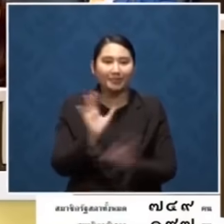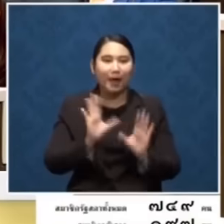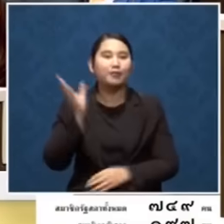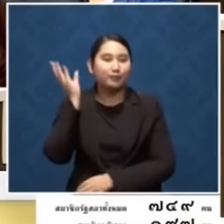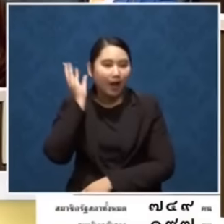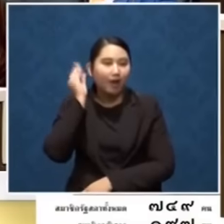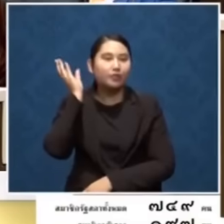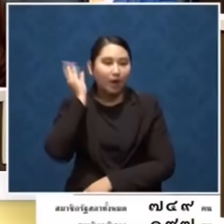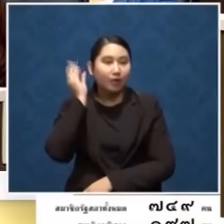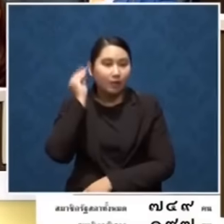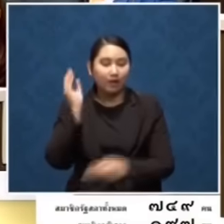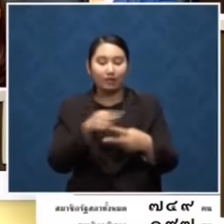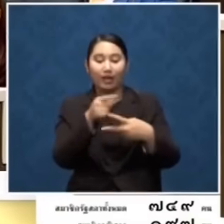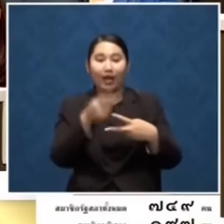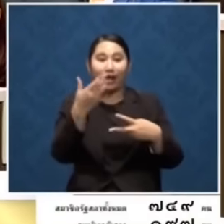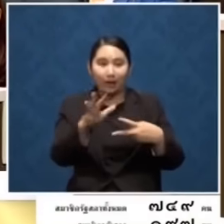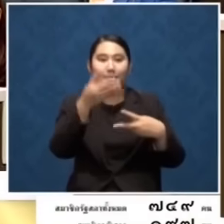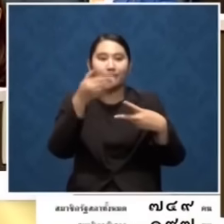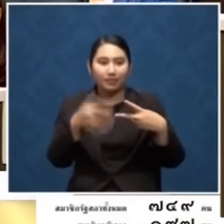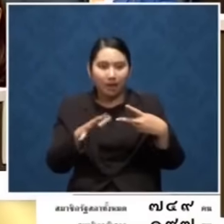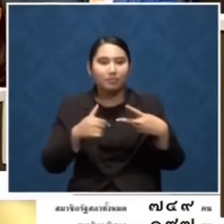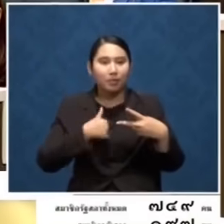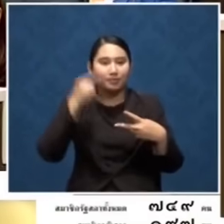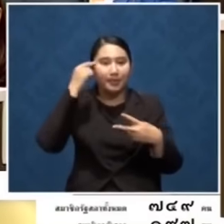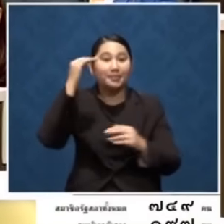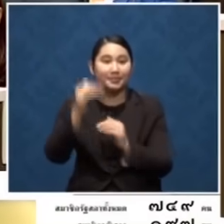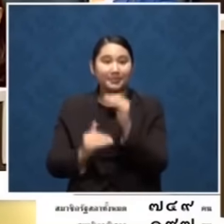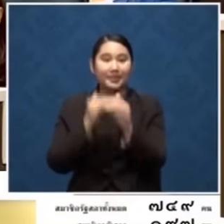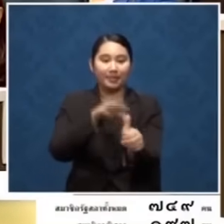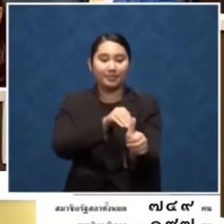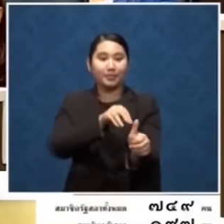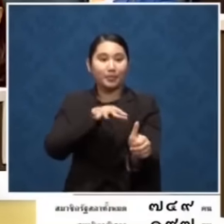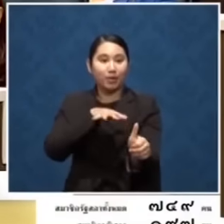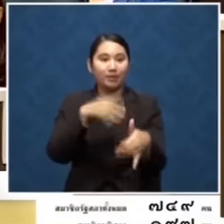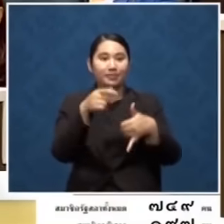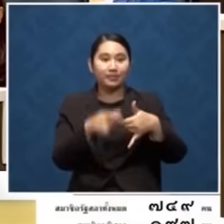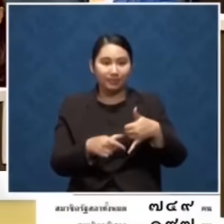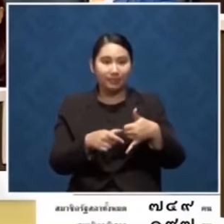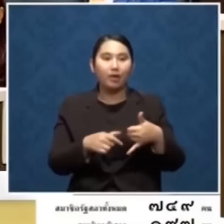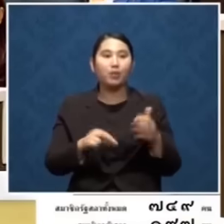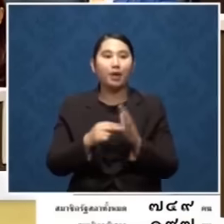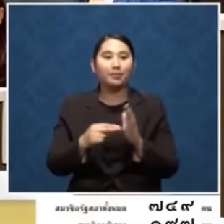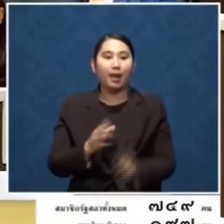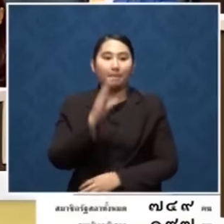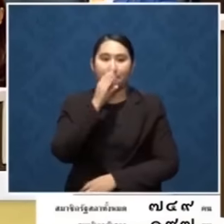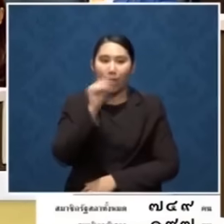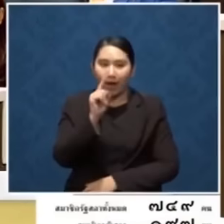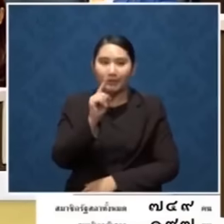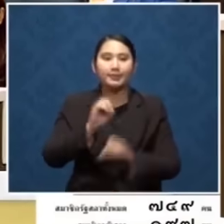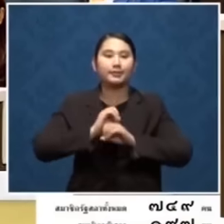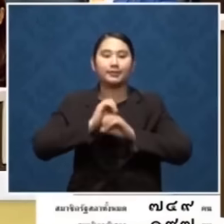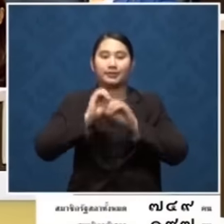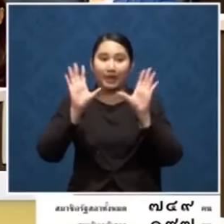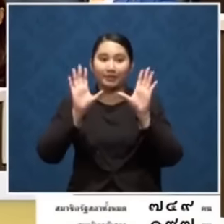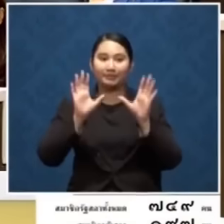คือตอนนี้คุณมีต้นทุนเดิมอยู่แล้ว312หัก1ท่านอาจารย์วันนอไปเนี่ยนะครับคือคุณมีต้นทุนอยู่แล้วประมาณ310กว่าเสียงทีนี้ถ้าเกิดสมม